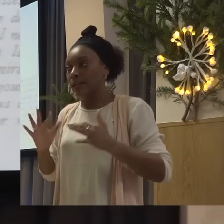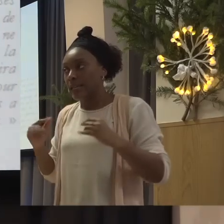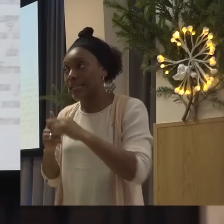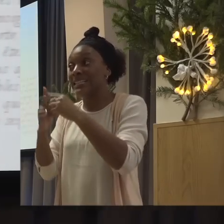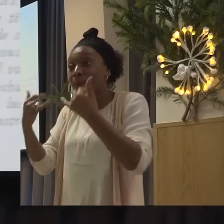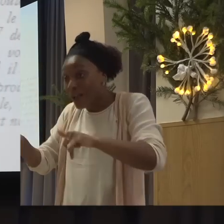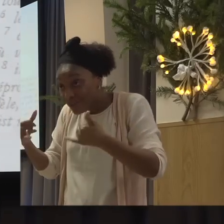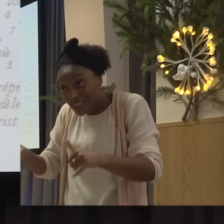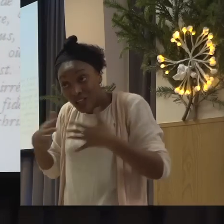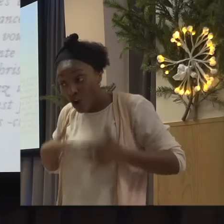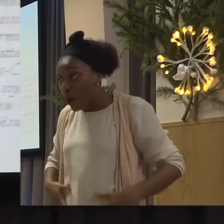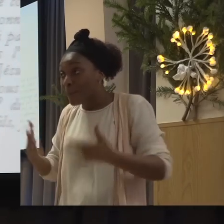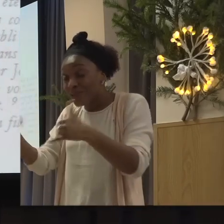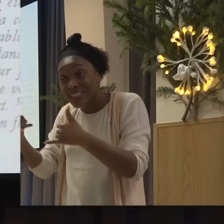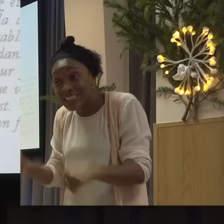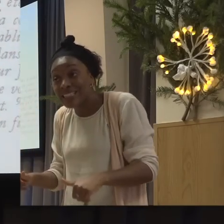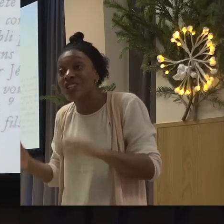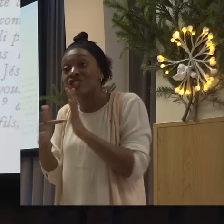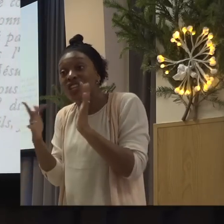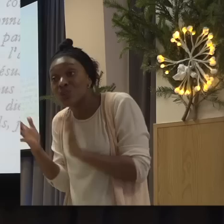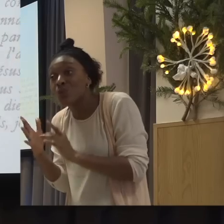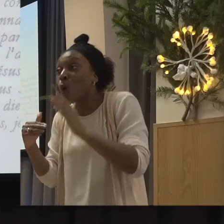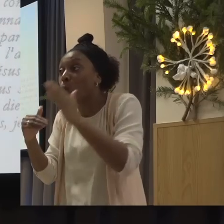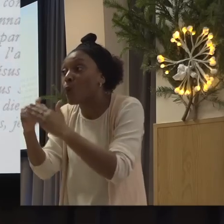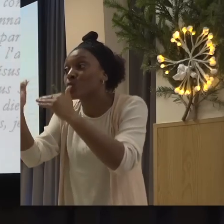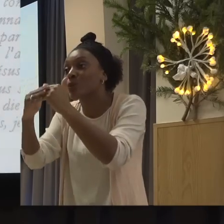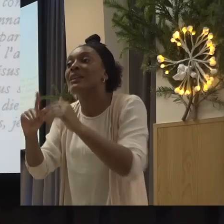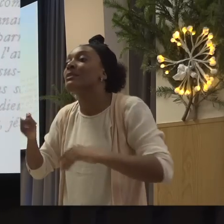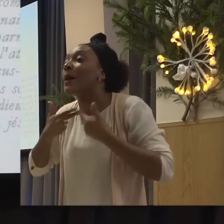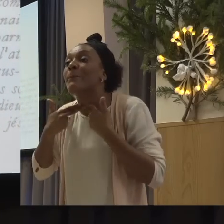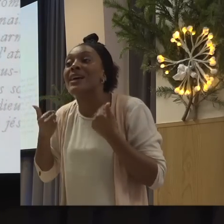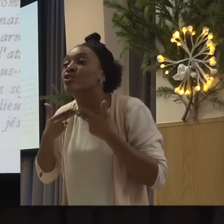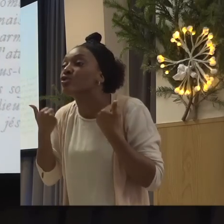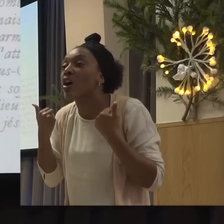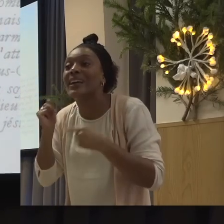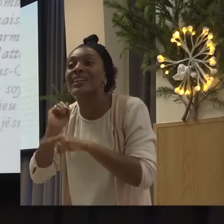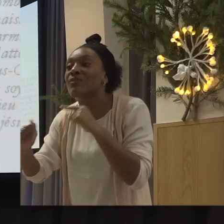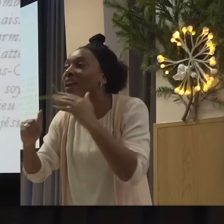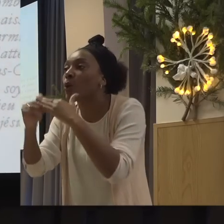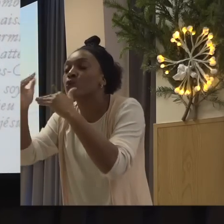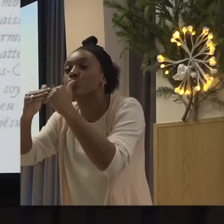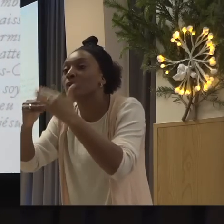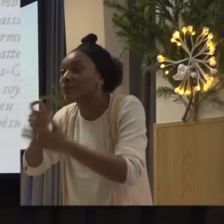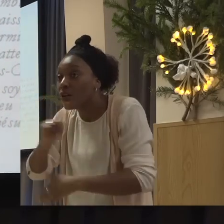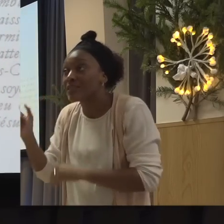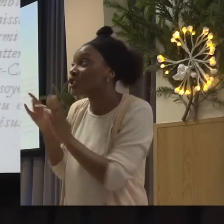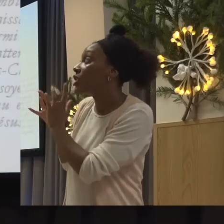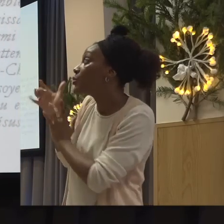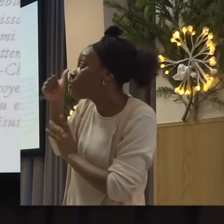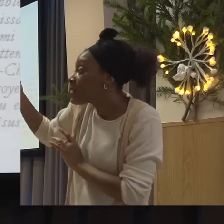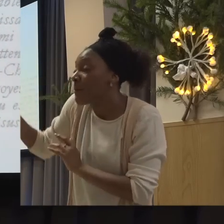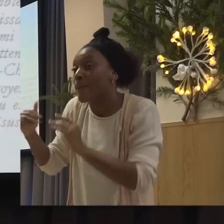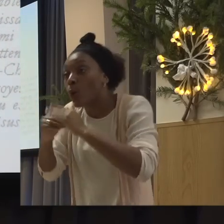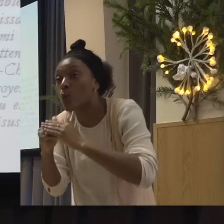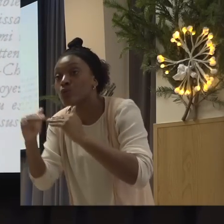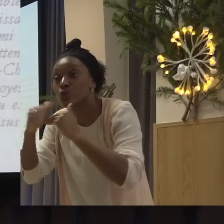Jésus construit son Église. Ce n'est pas le pasteur qui construit l'Église. Ce n'est pas un prédicateur. Il